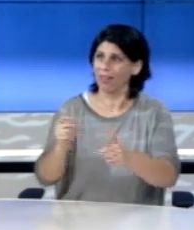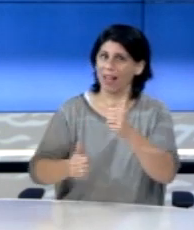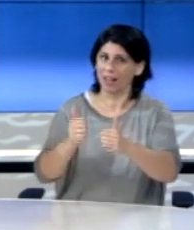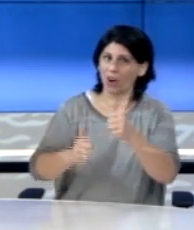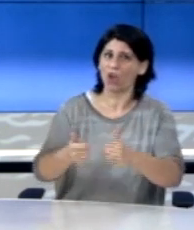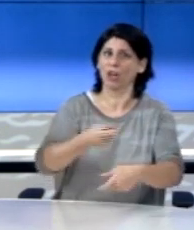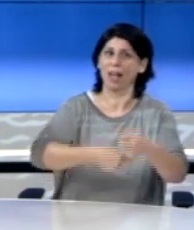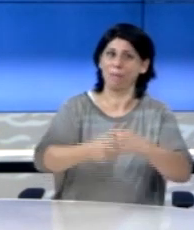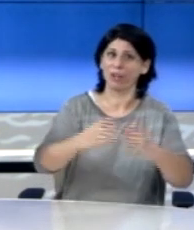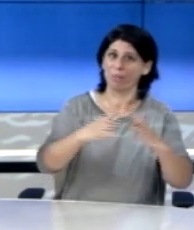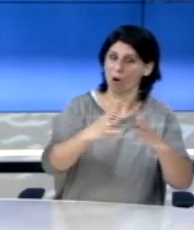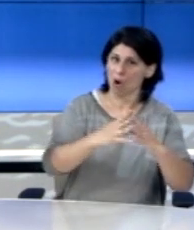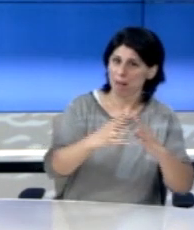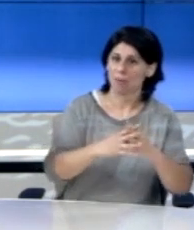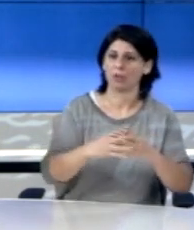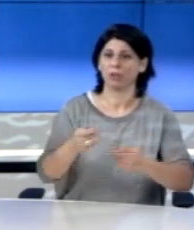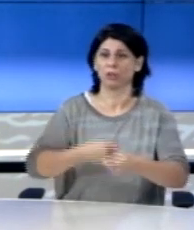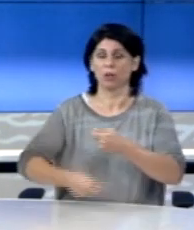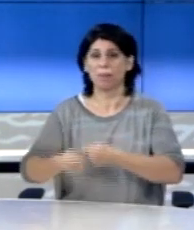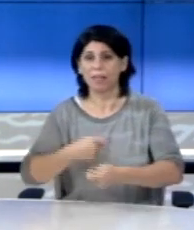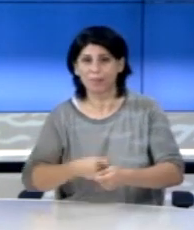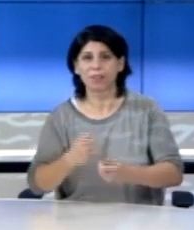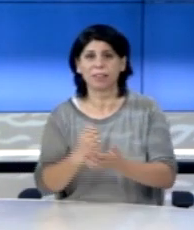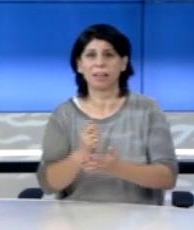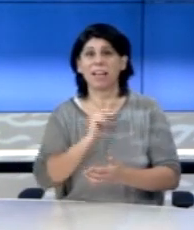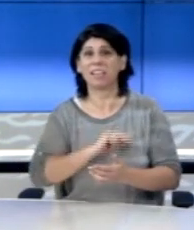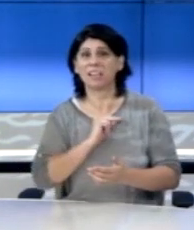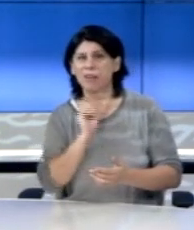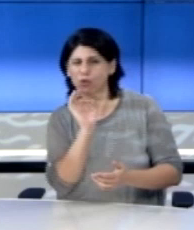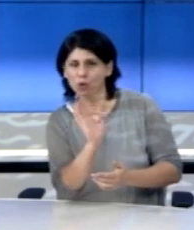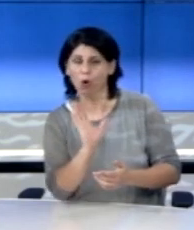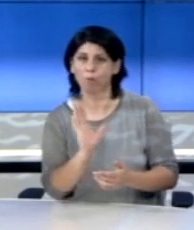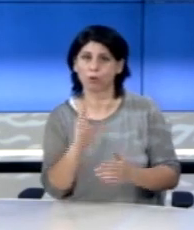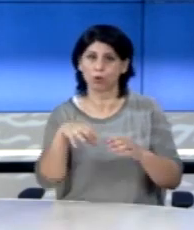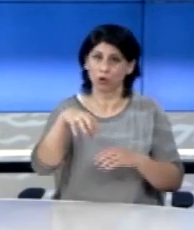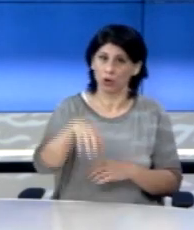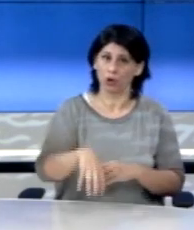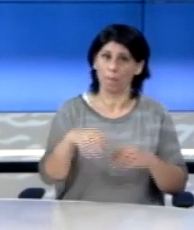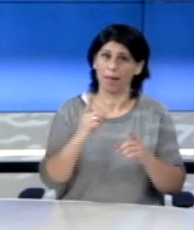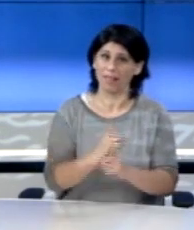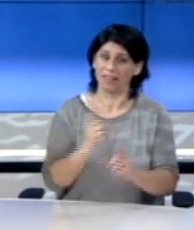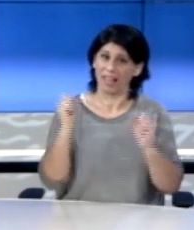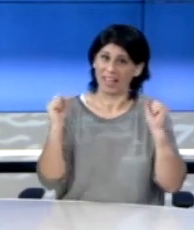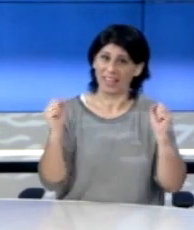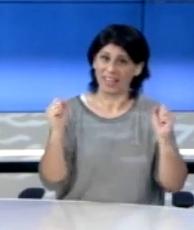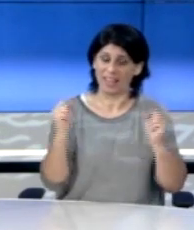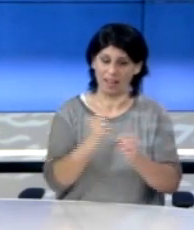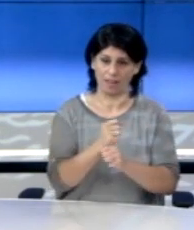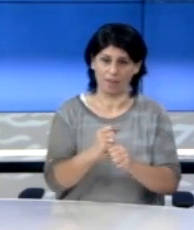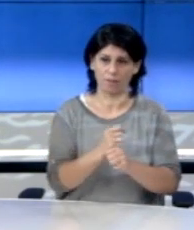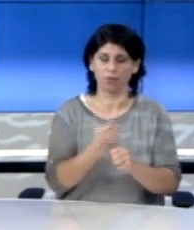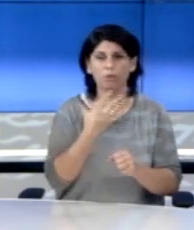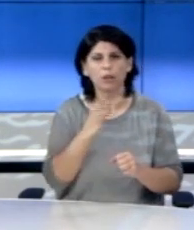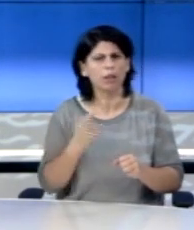των εμπορικών πολέμων, των επιχειρηματιών και των κερδοσκόπων, στον τομέα ειδικά της υγείας και του φαρμάκου,